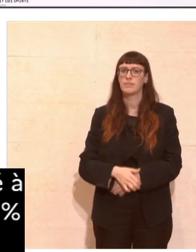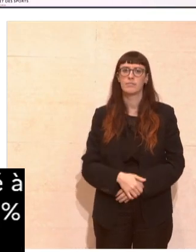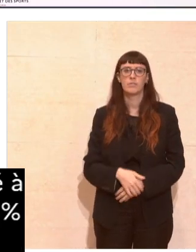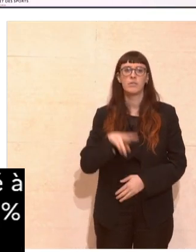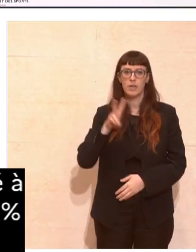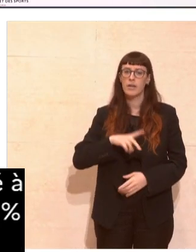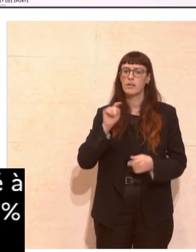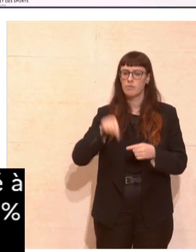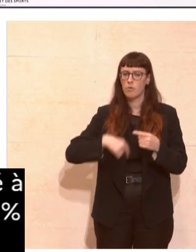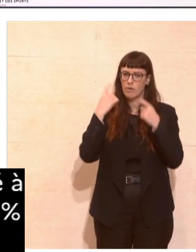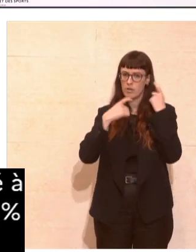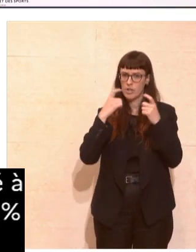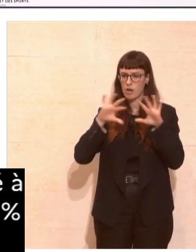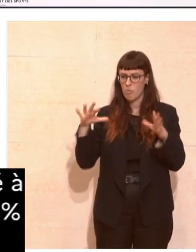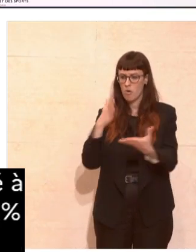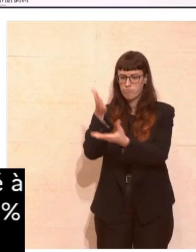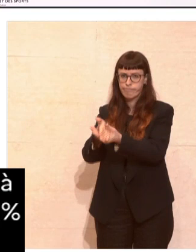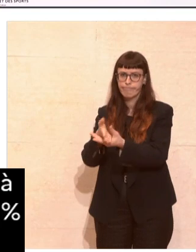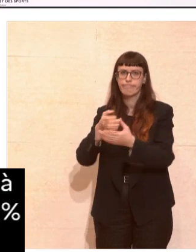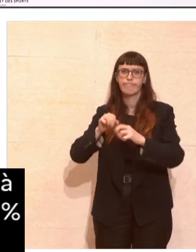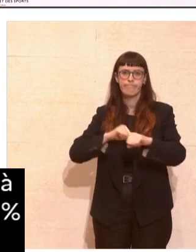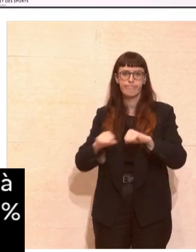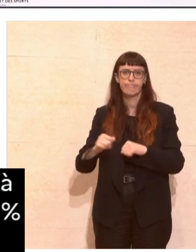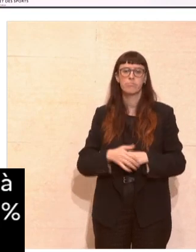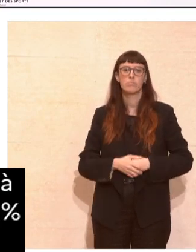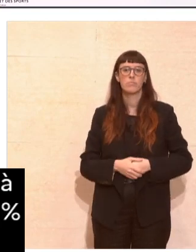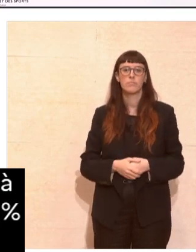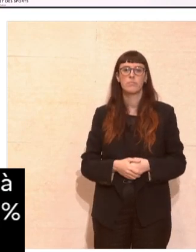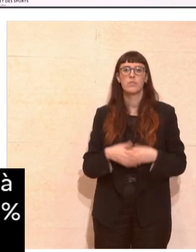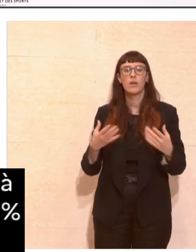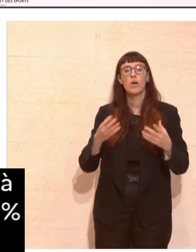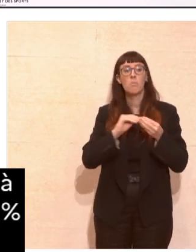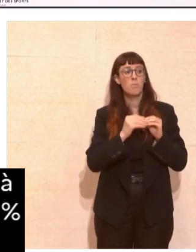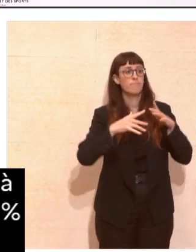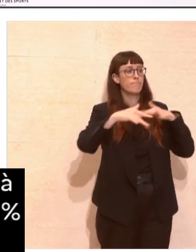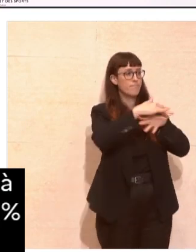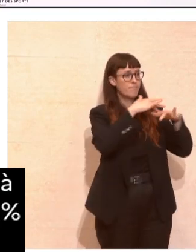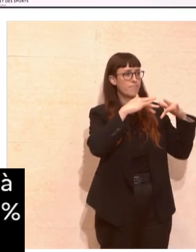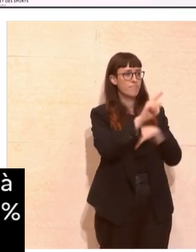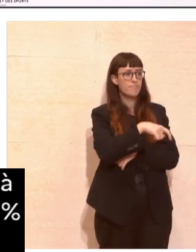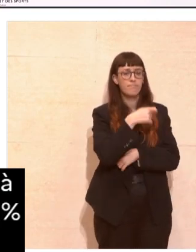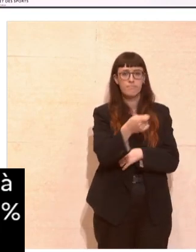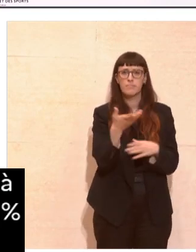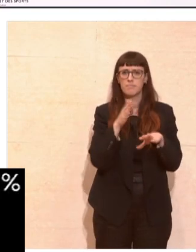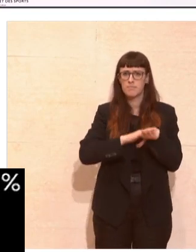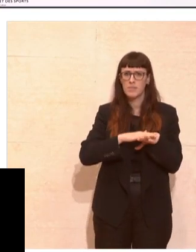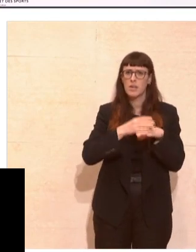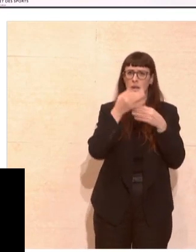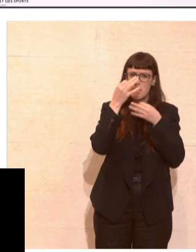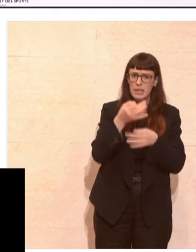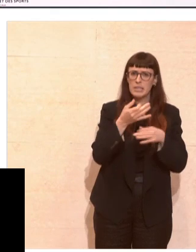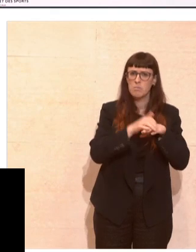se tracasser maintenant. Alors je vous dis que c'est des problèmes environnementaux, mais finalement, qu'est-ce qui intervient dans ce décalage, dans ce manque de